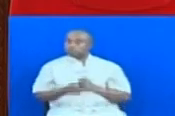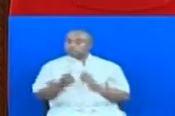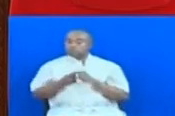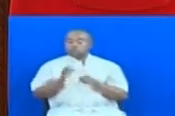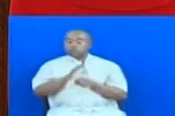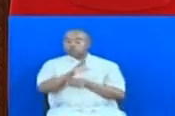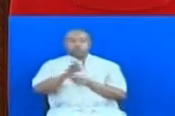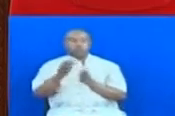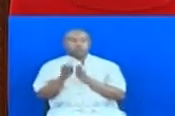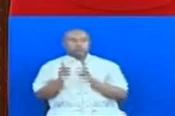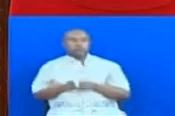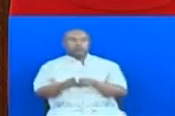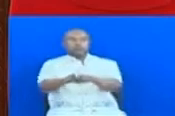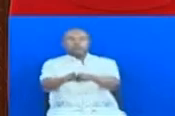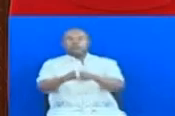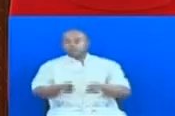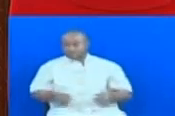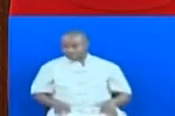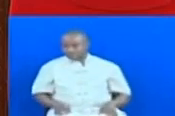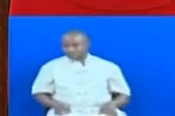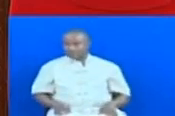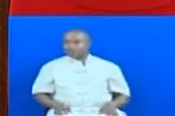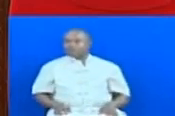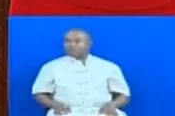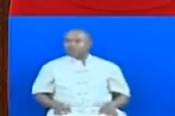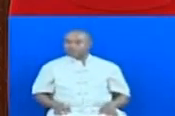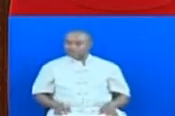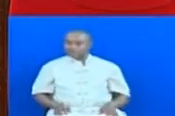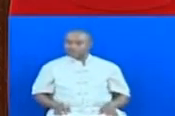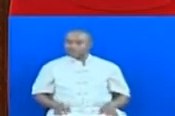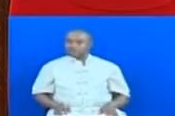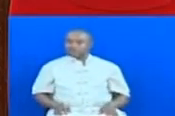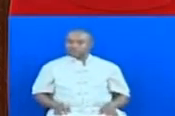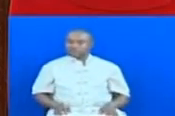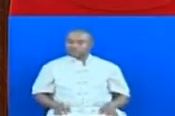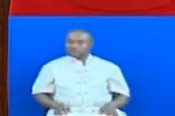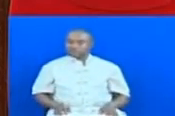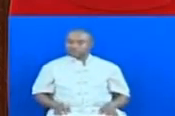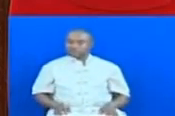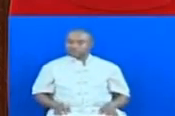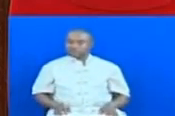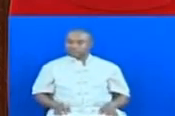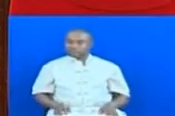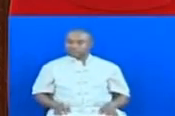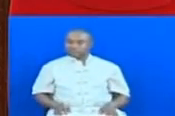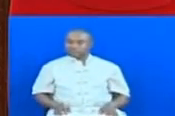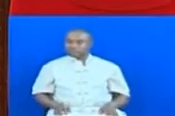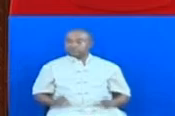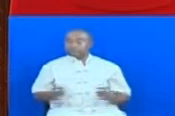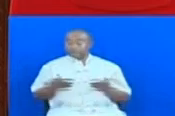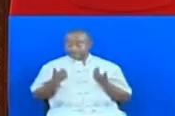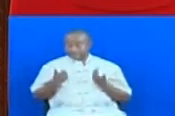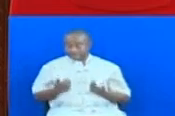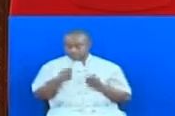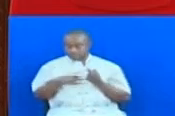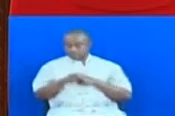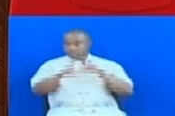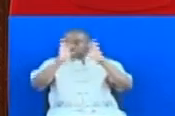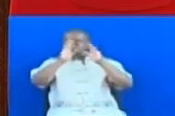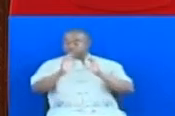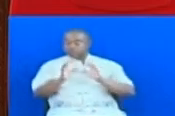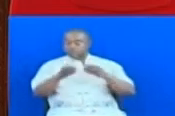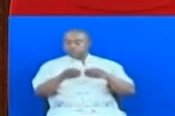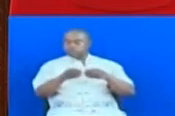katika kutekeleza majukumu haya. Baada ya kusema haya, Mheshimiwa Naibu Spika, sasa taarifa ya kamati ilikuwa na